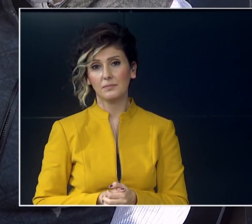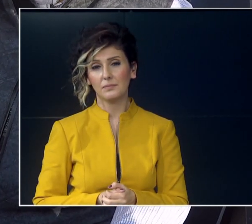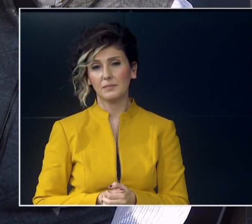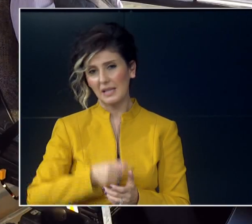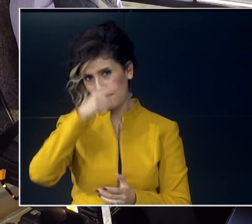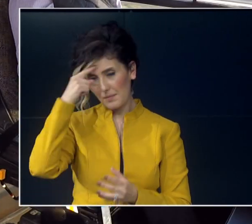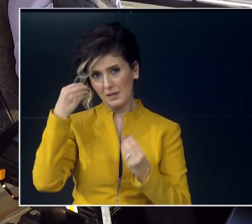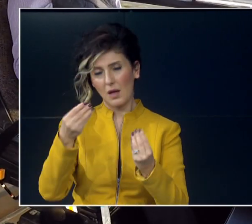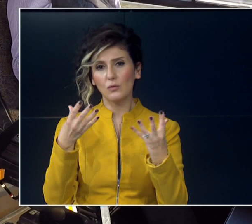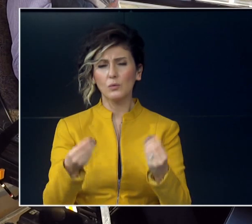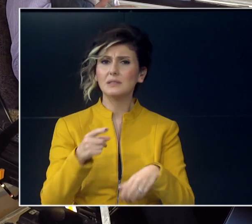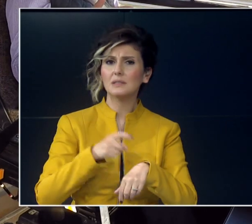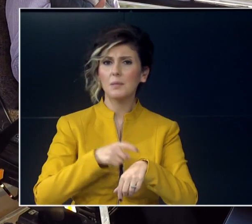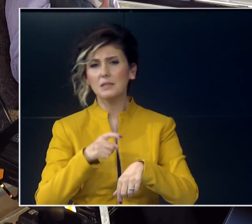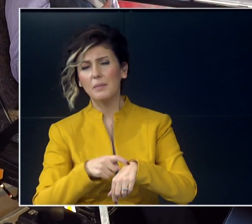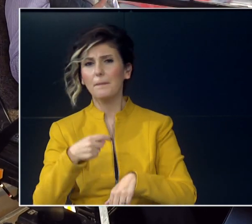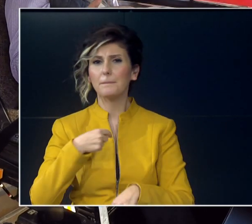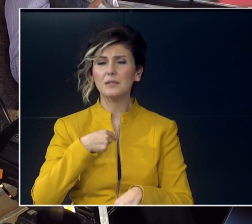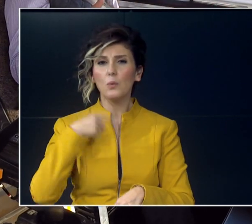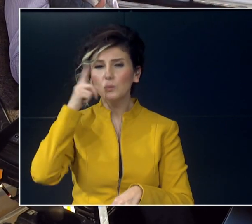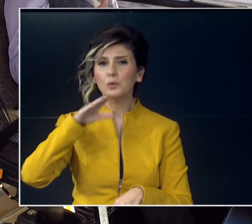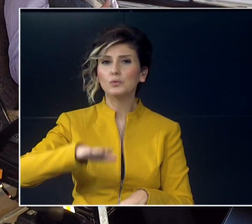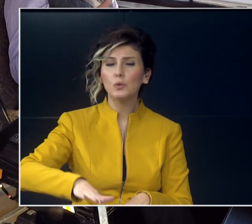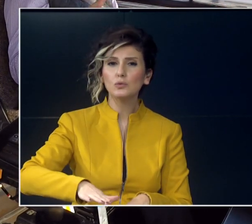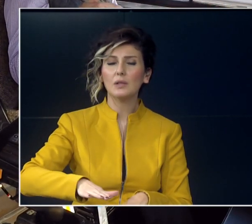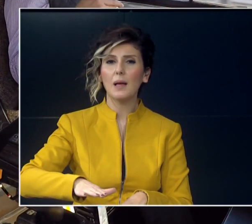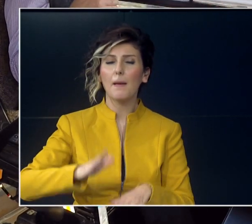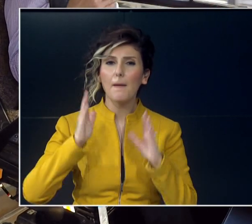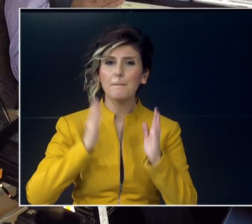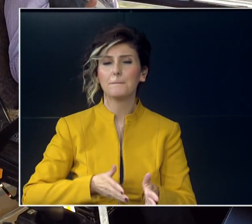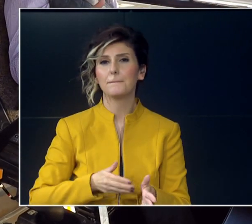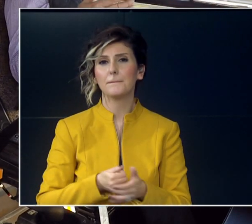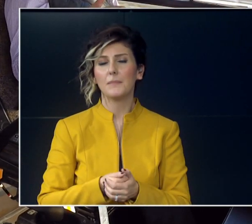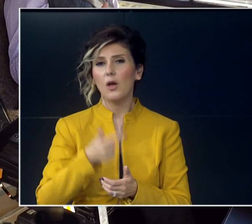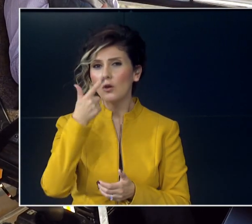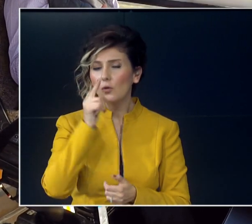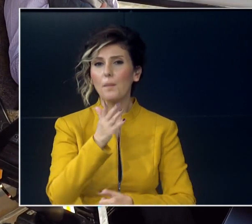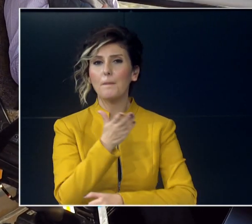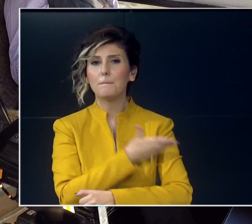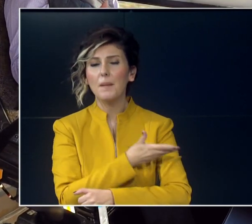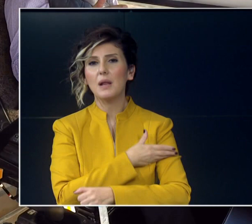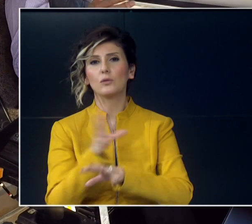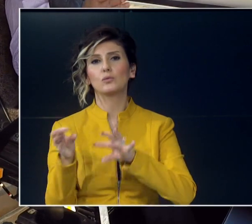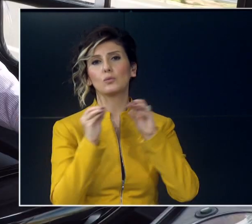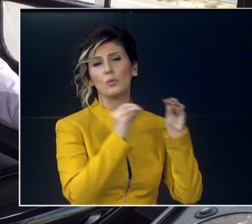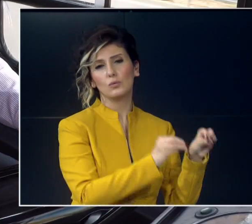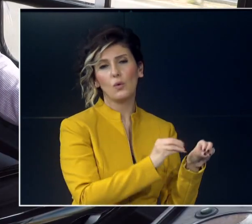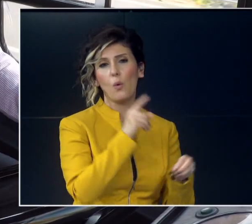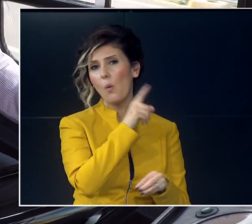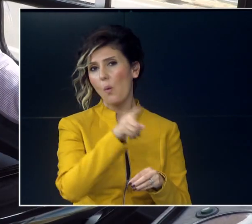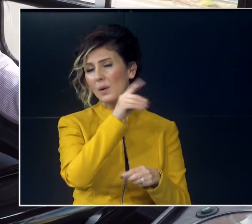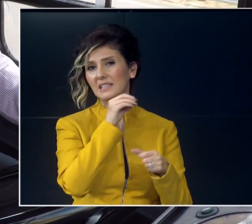imkanı olsun. Zaman zaman ben o yüzden çocuklarımı hep köyüme, memleketime götürürüm.